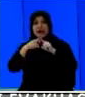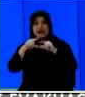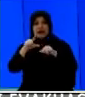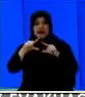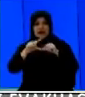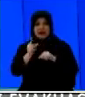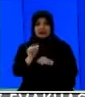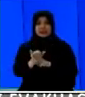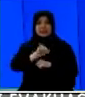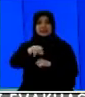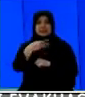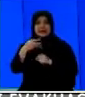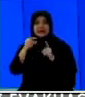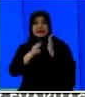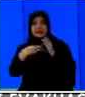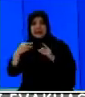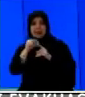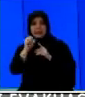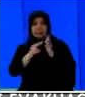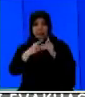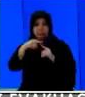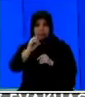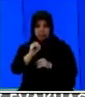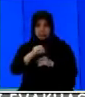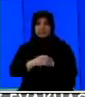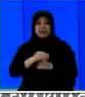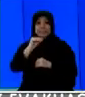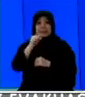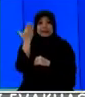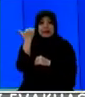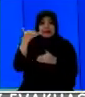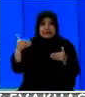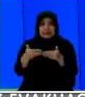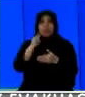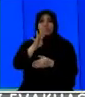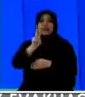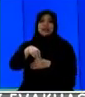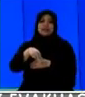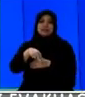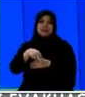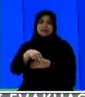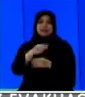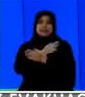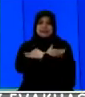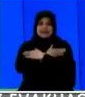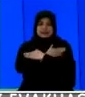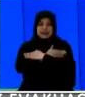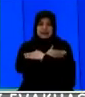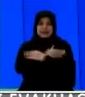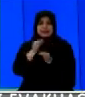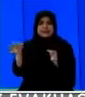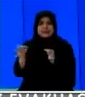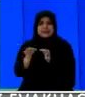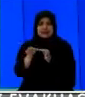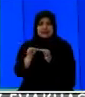Jenn ponto dari pagi tadi juga sempat ditemukan empat lagi empat lagi e jenazah di sekitar